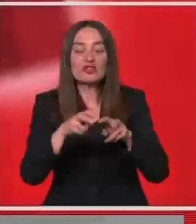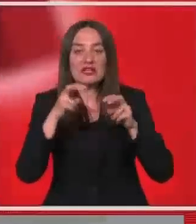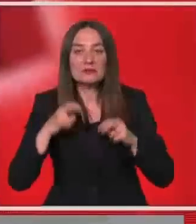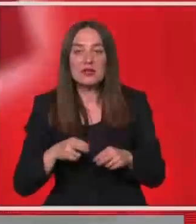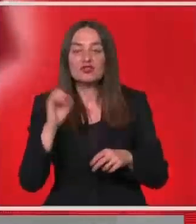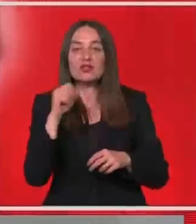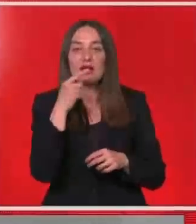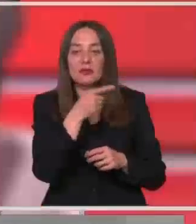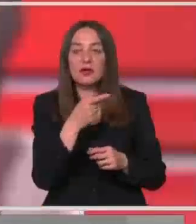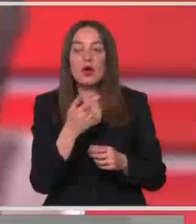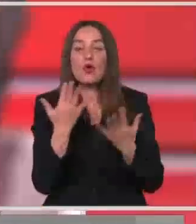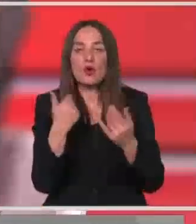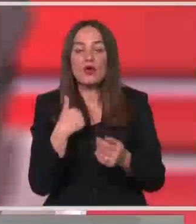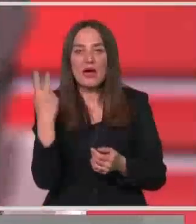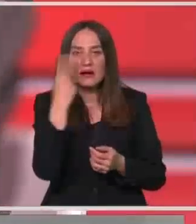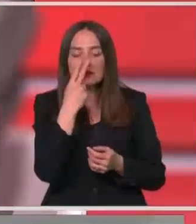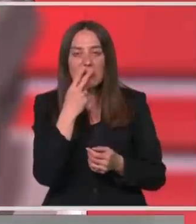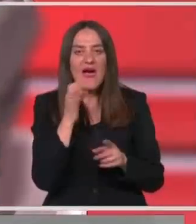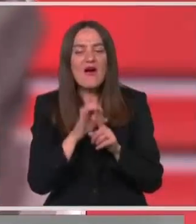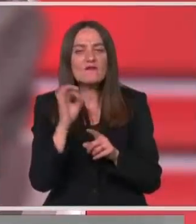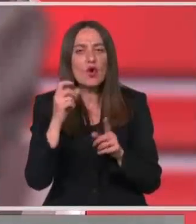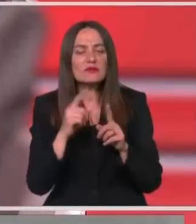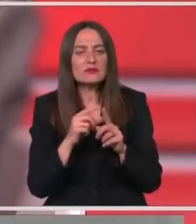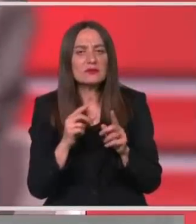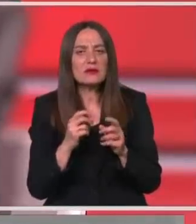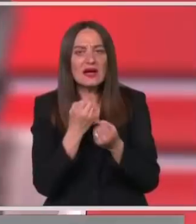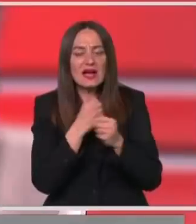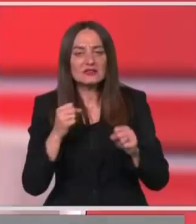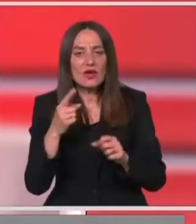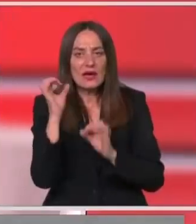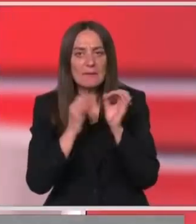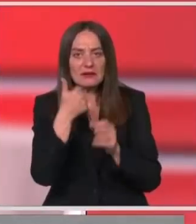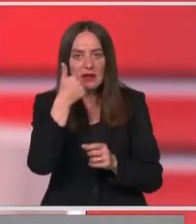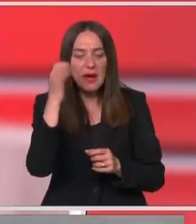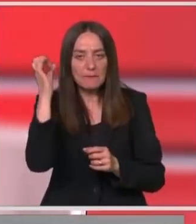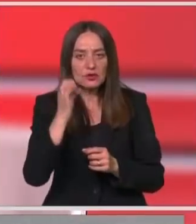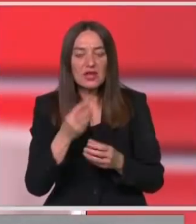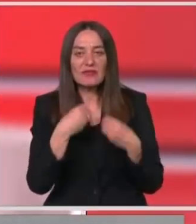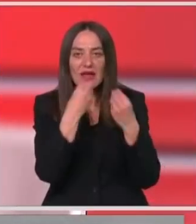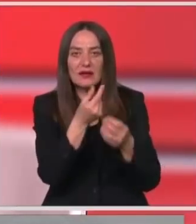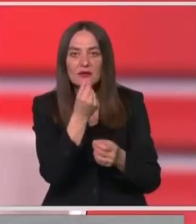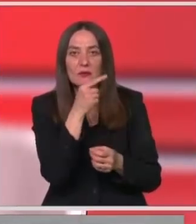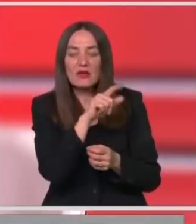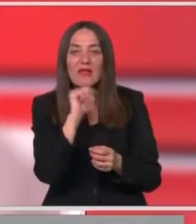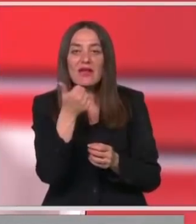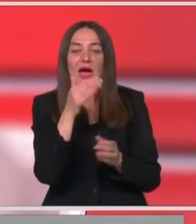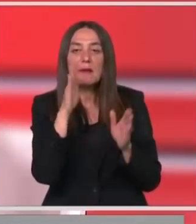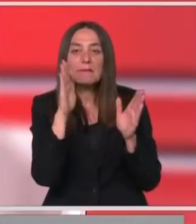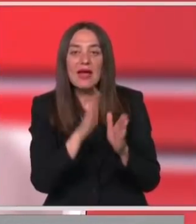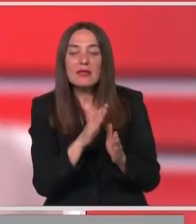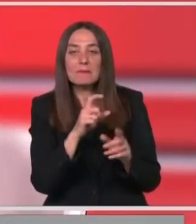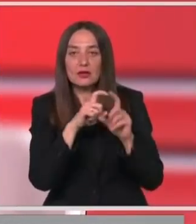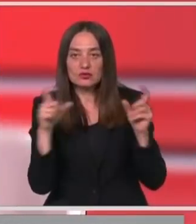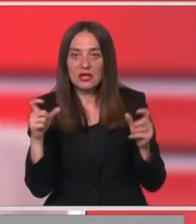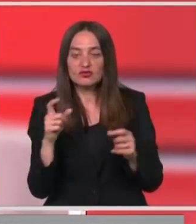da ti osmani... Dobro, ali koliko ja razumem, Fond za razvoj sa tom kamatom od 1% će davati novac onim najmanjim preduzećima, je li